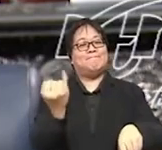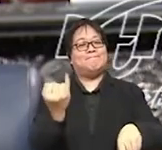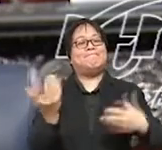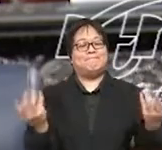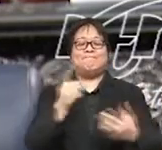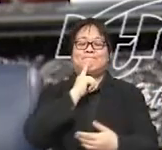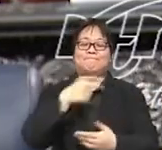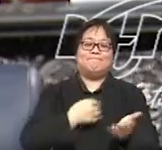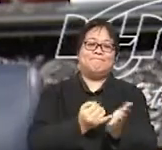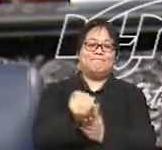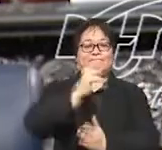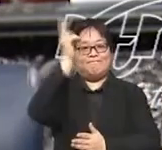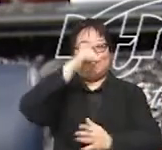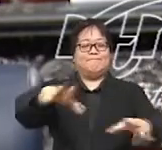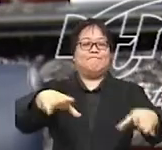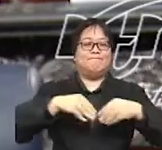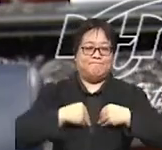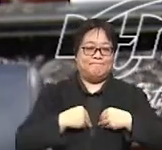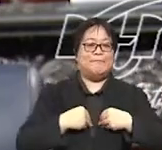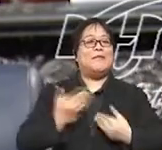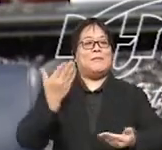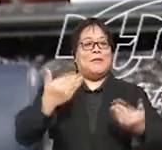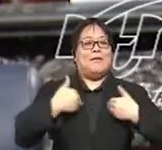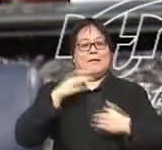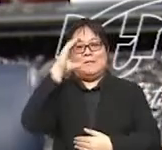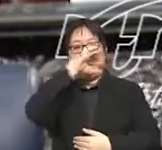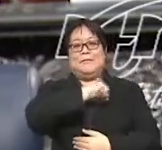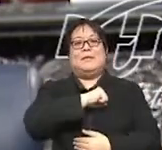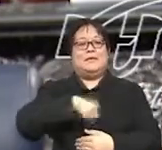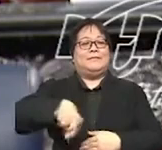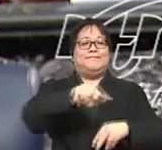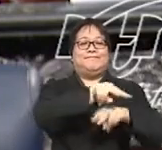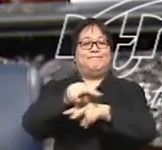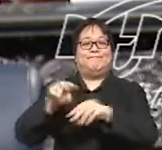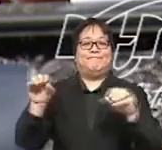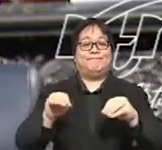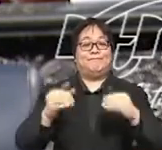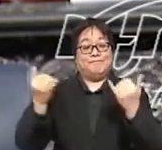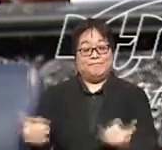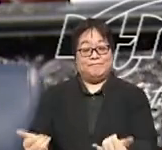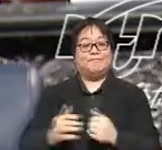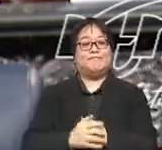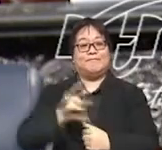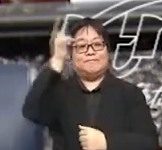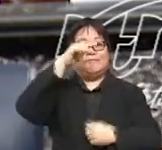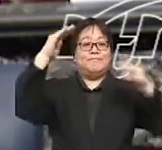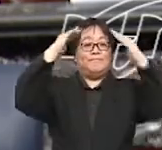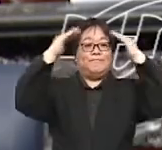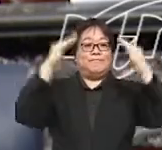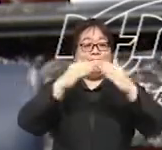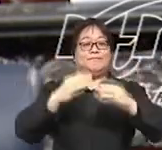jujurnya kerajaan mengakui mungkin itu ada sedikit Lex dari segi Showbiz Hai kagak nih kerajaan Negeri Pahang